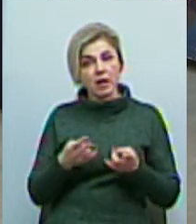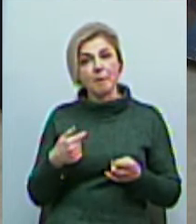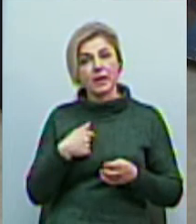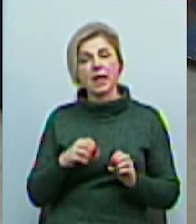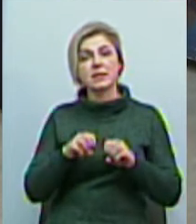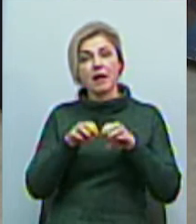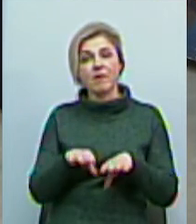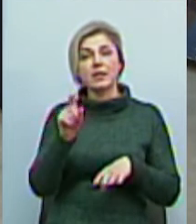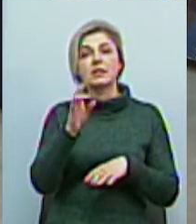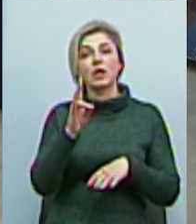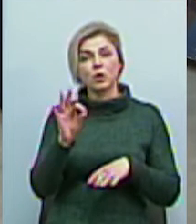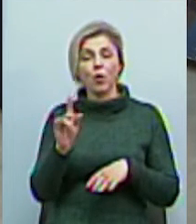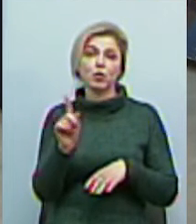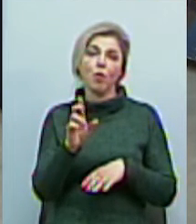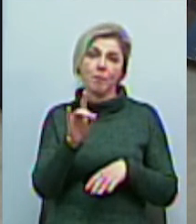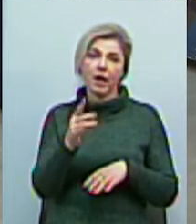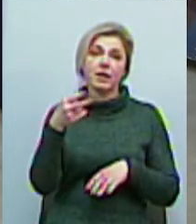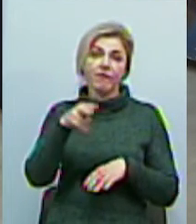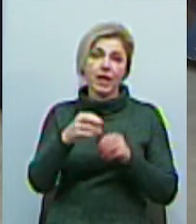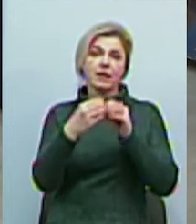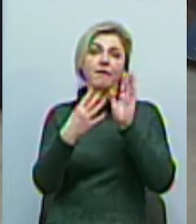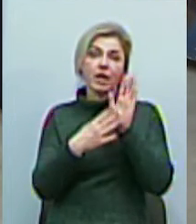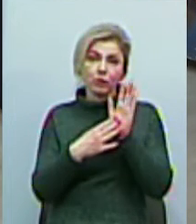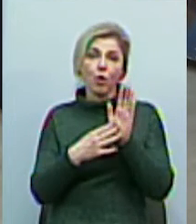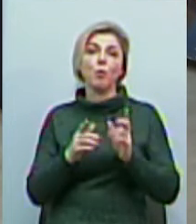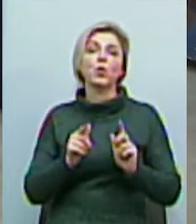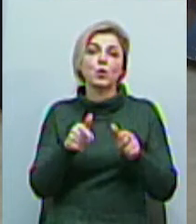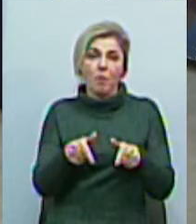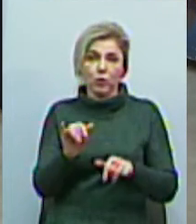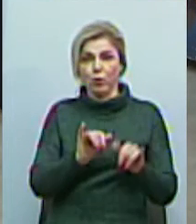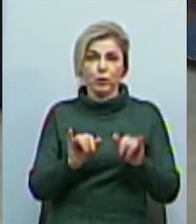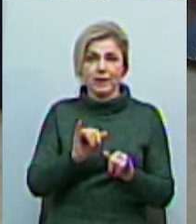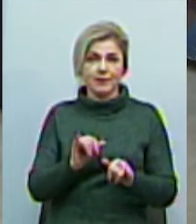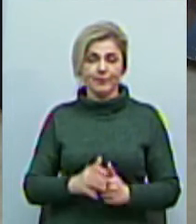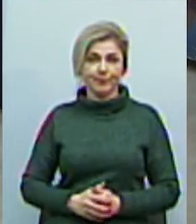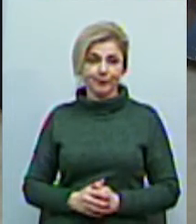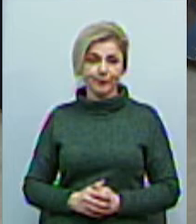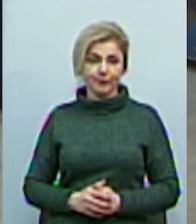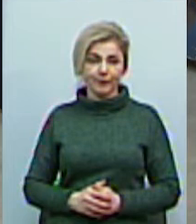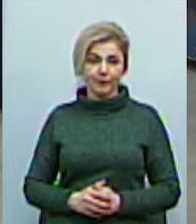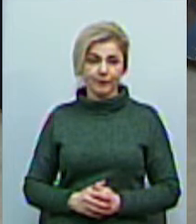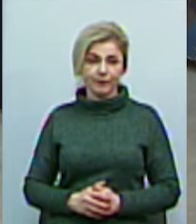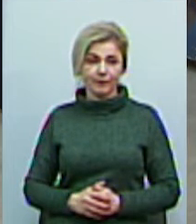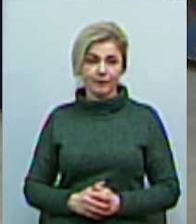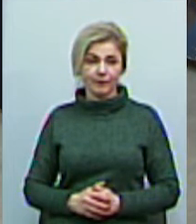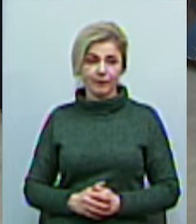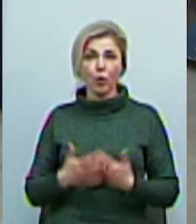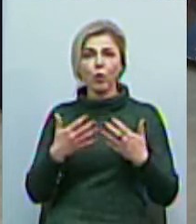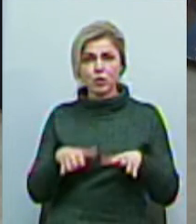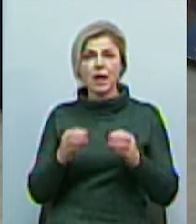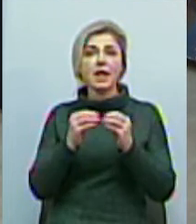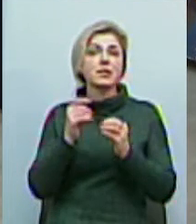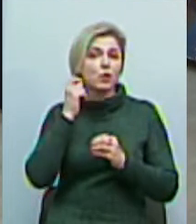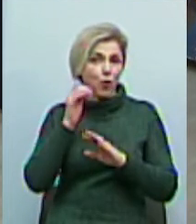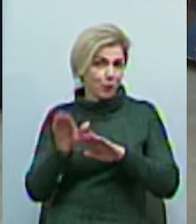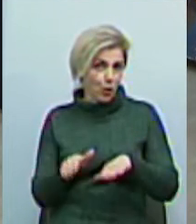незалежне оцінювання для того, щоб в 2019-му поступати кудись? Так, тобто вже 10 років пройшло. Так.